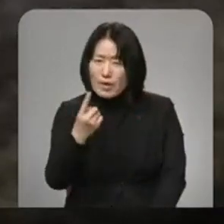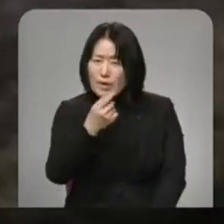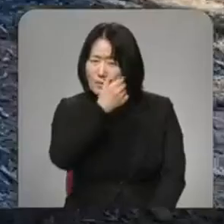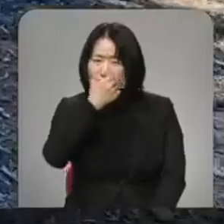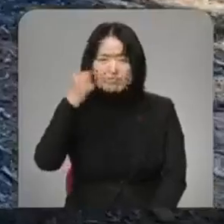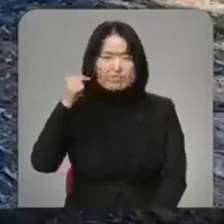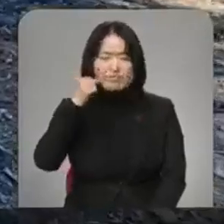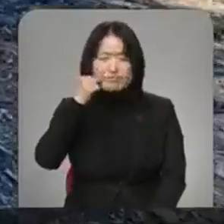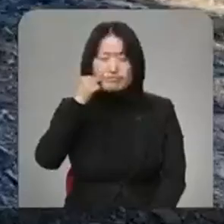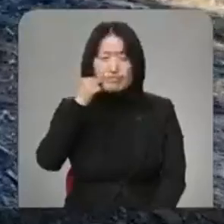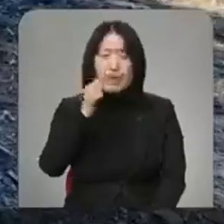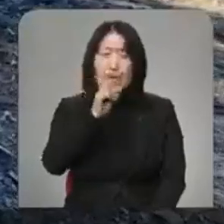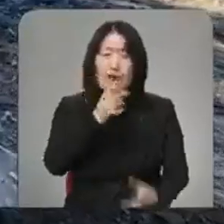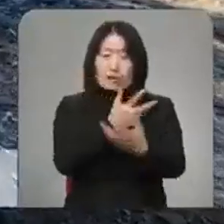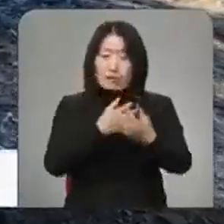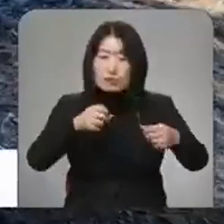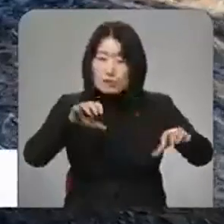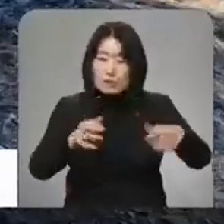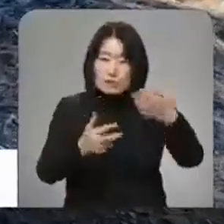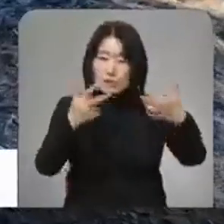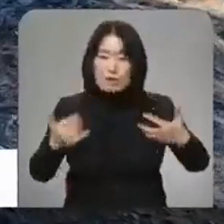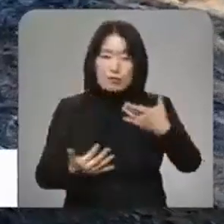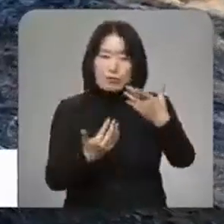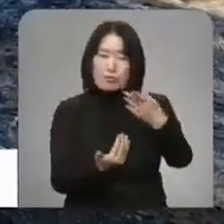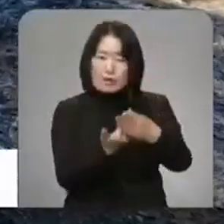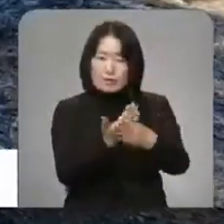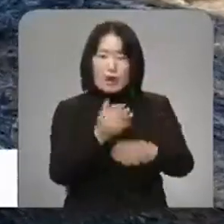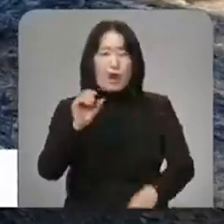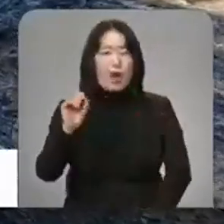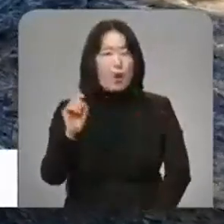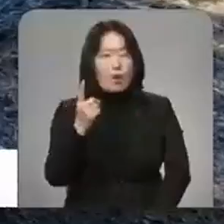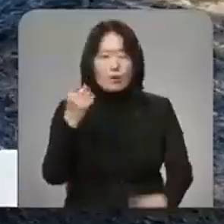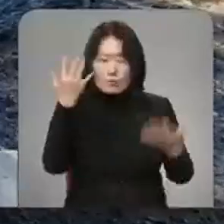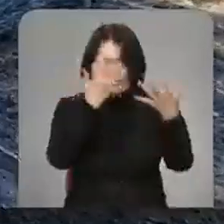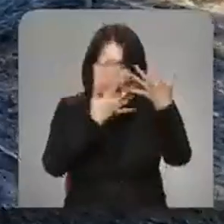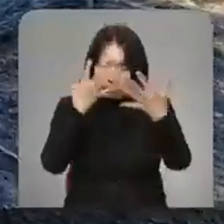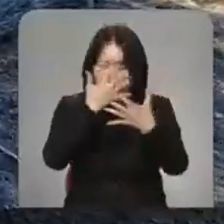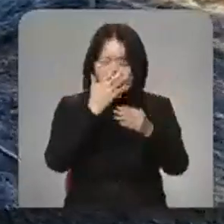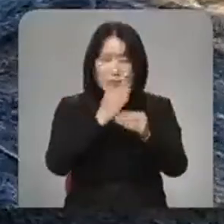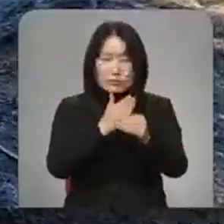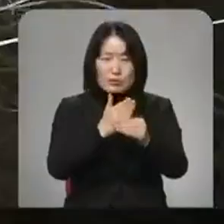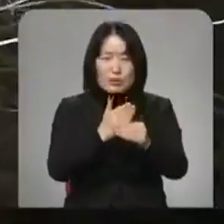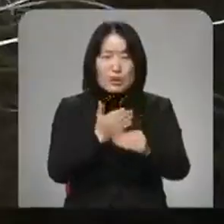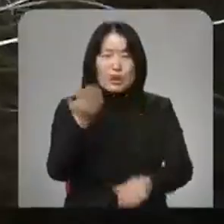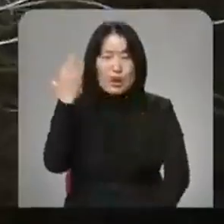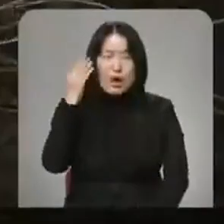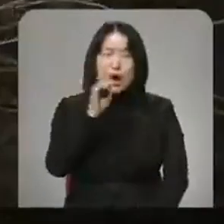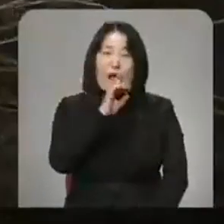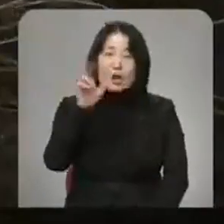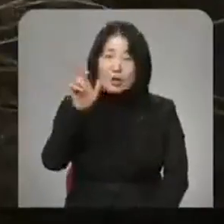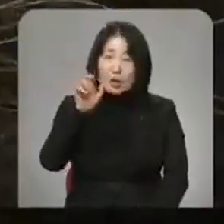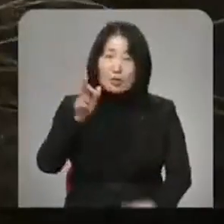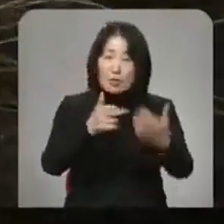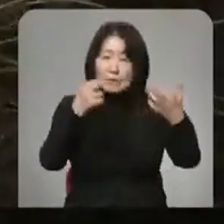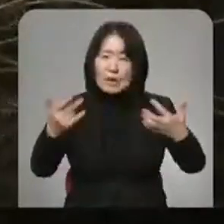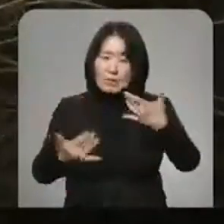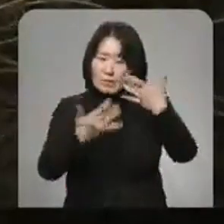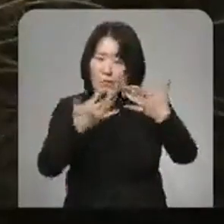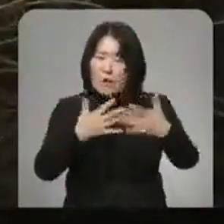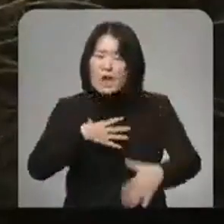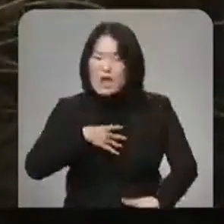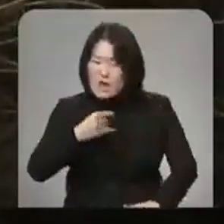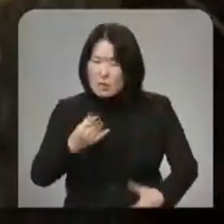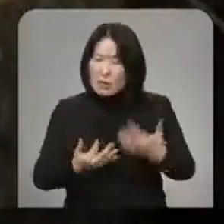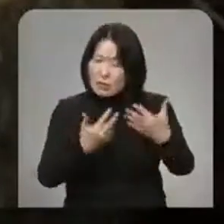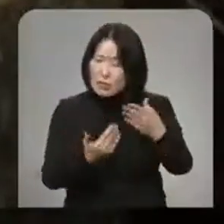않았습니다 강릉 주문진에서 발생한 산불도 원인은 오리무중입니다 앞서 강릉 경포동 산불은 당화 가능성이